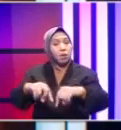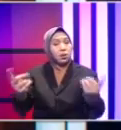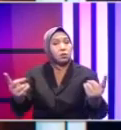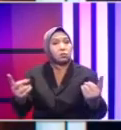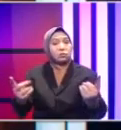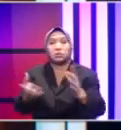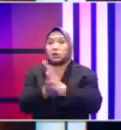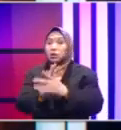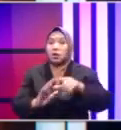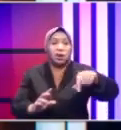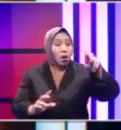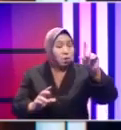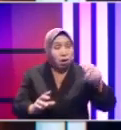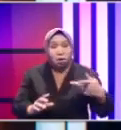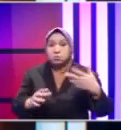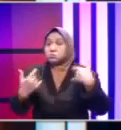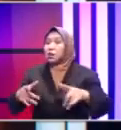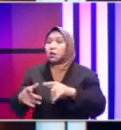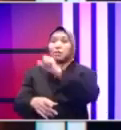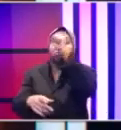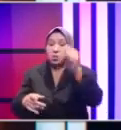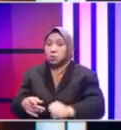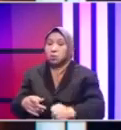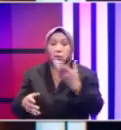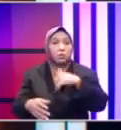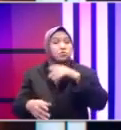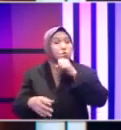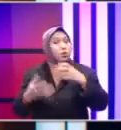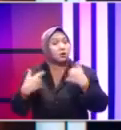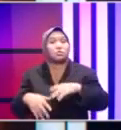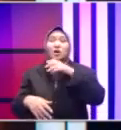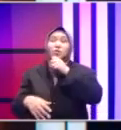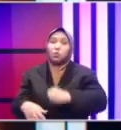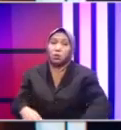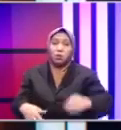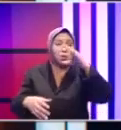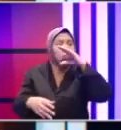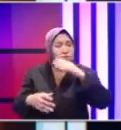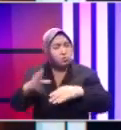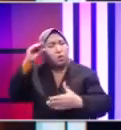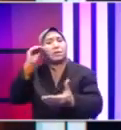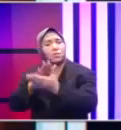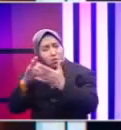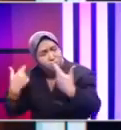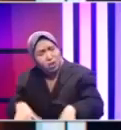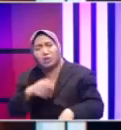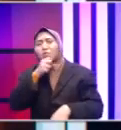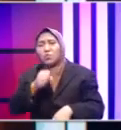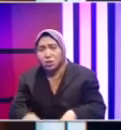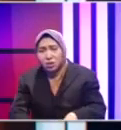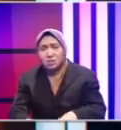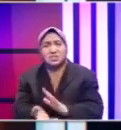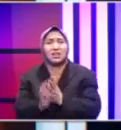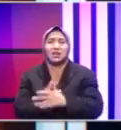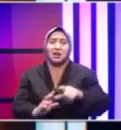mempersoalkan karena apa Karena oleh ini umurnya telah lanjut suami dia juga umumnya Tengah lanjut Ken